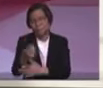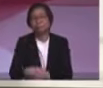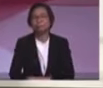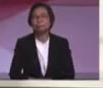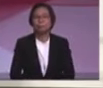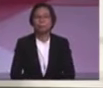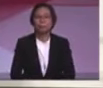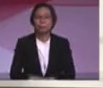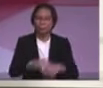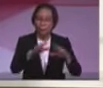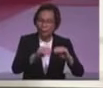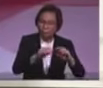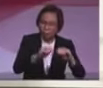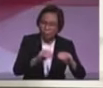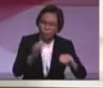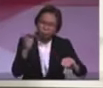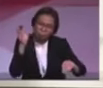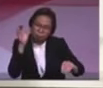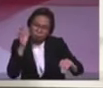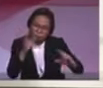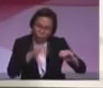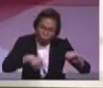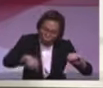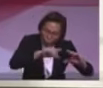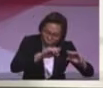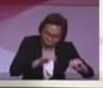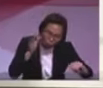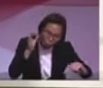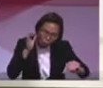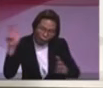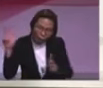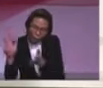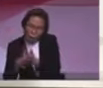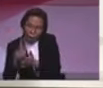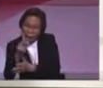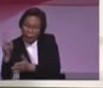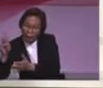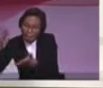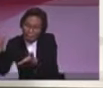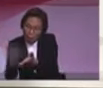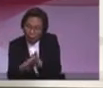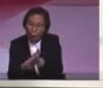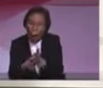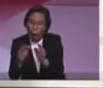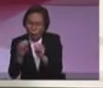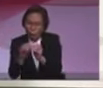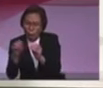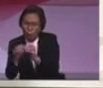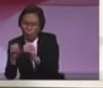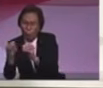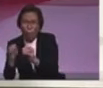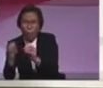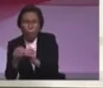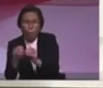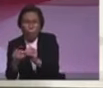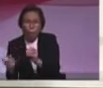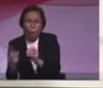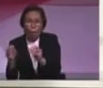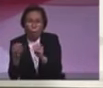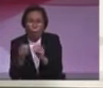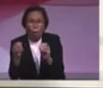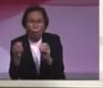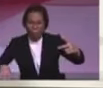Sidang khas hari ini mendengar pengesahan KKM berkenaan dengan peningkatan kes